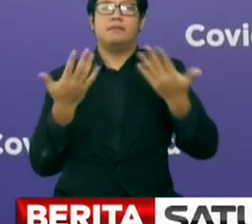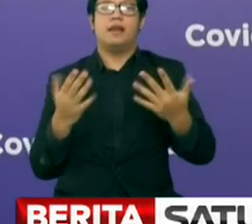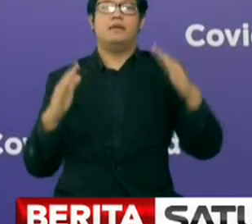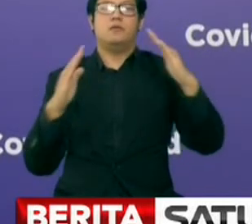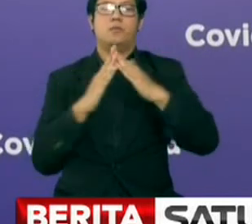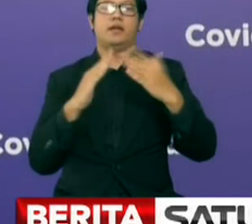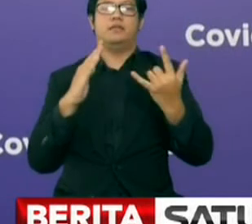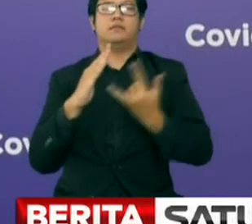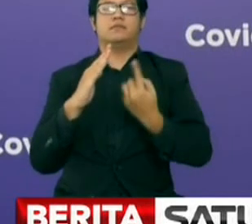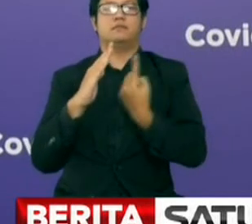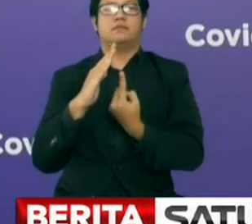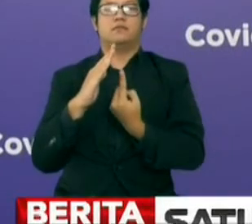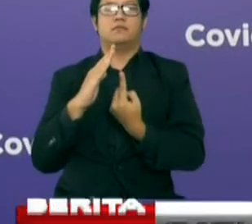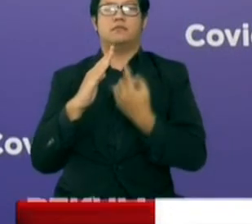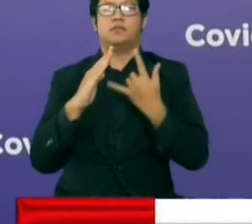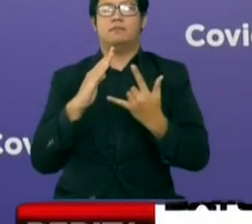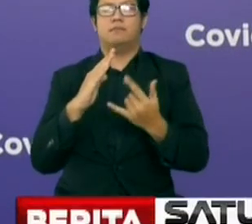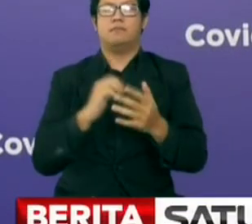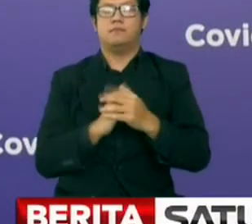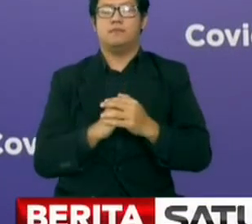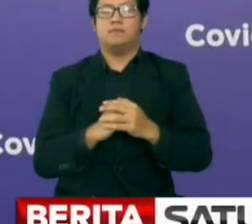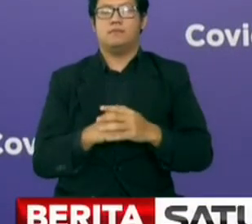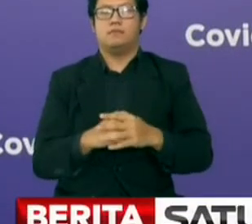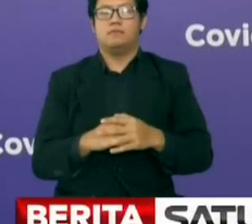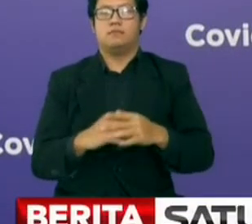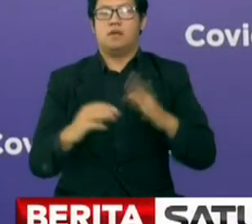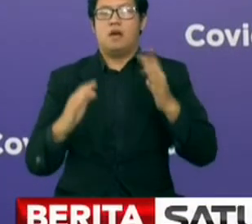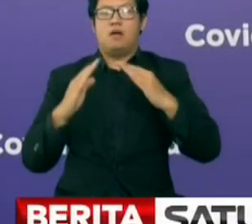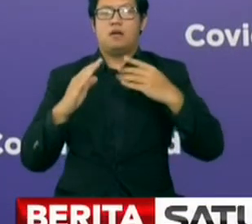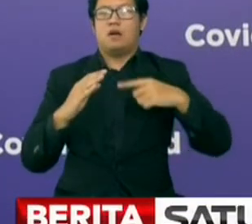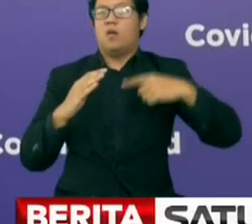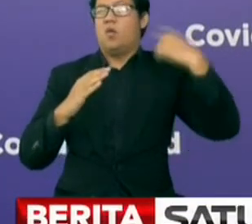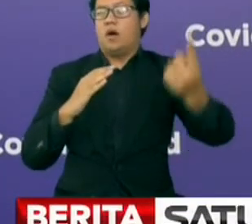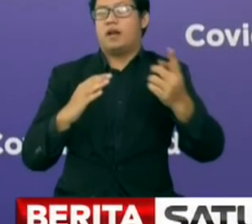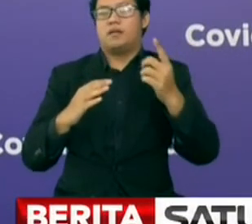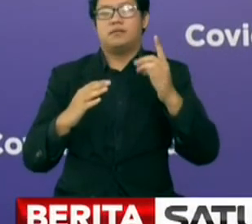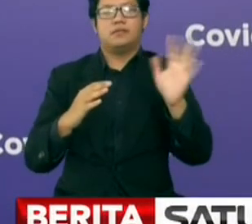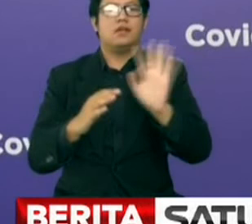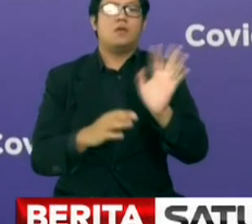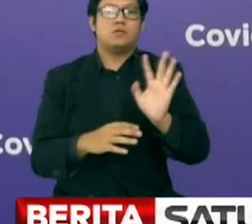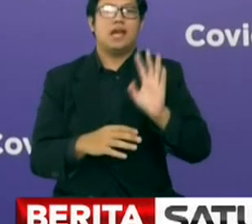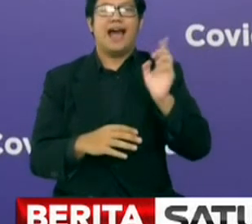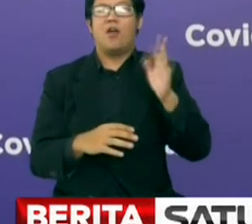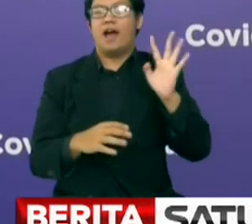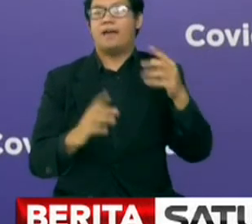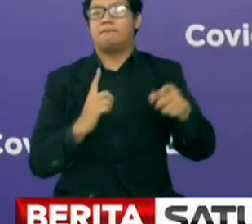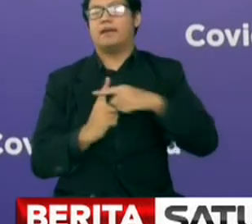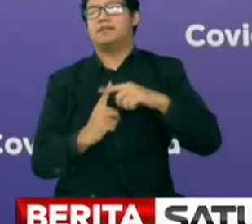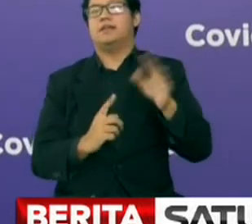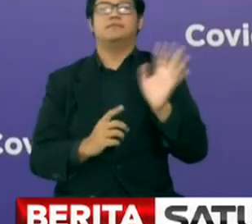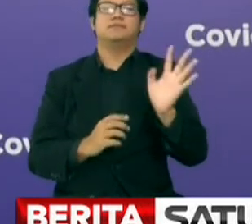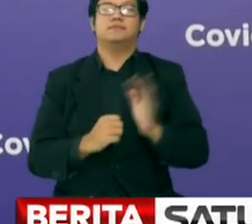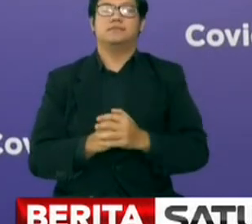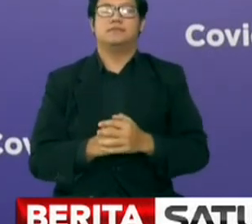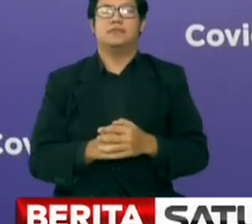rumah Ayo kita tidak keluar kecuali untuk hal yang sangat terpaksa dan kalaupun itu harus kita lakukan maka kita